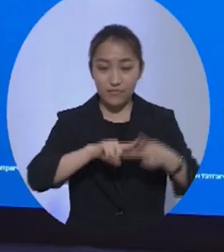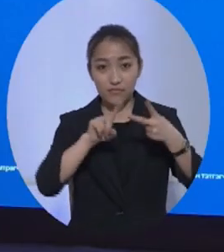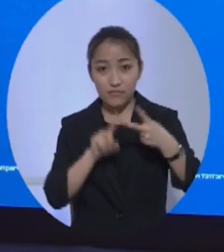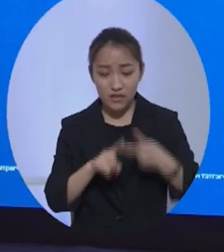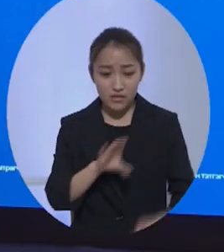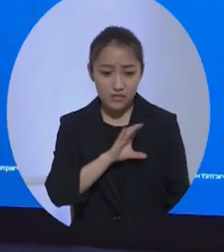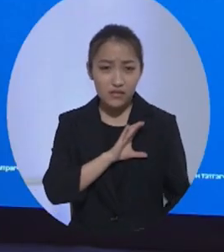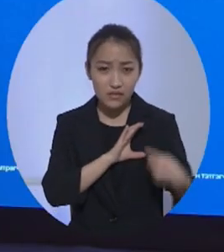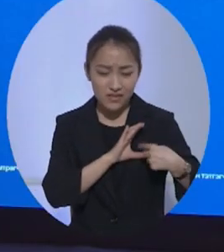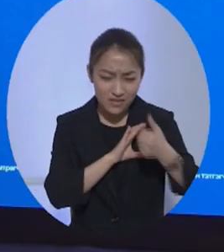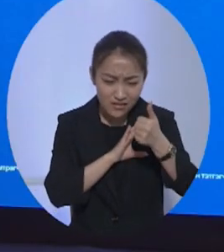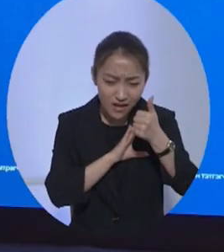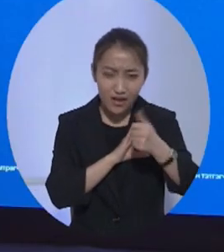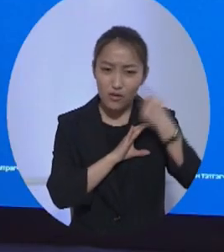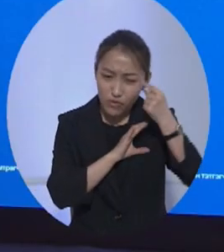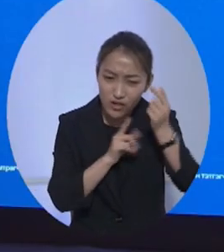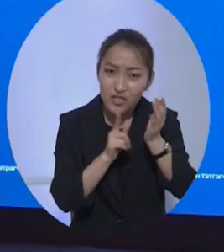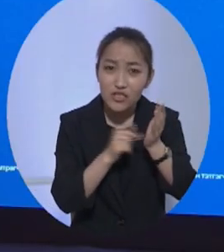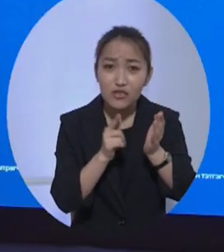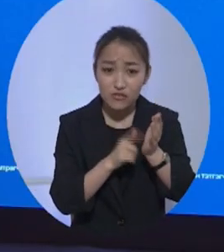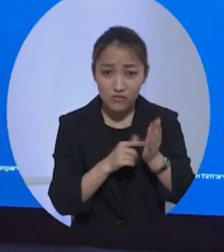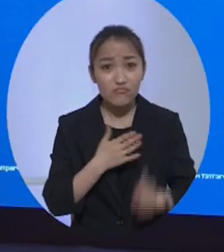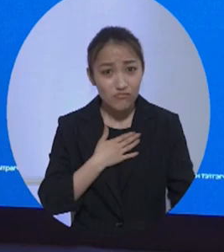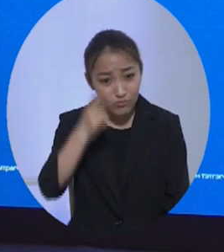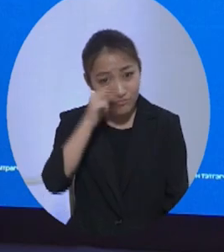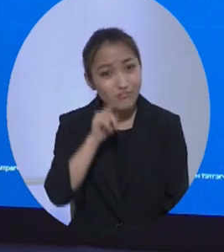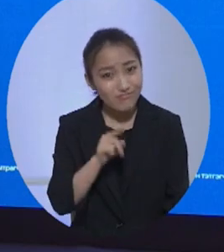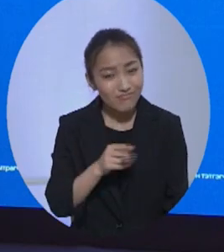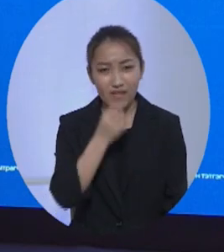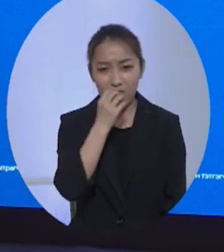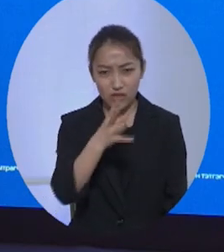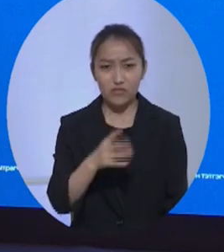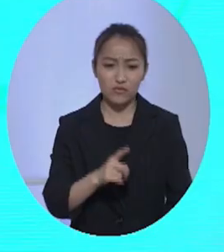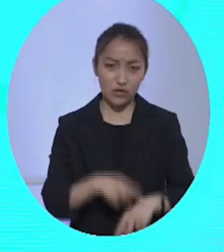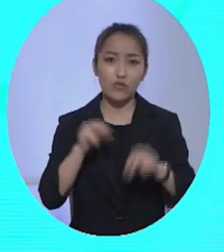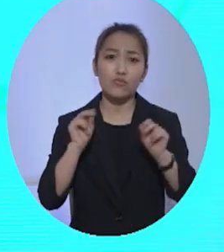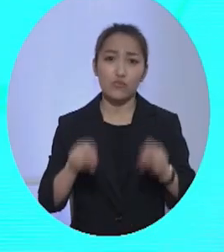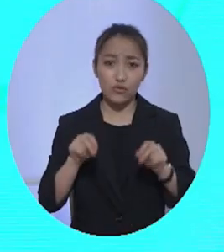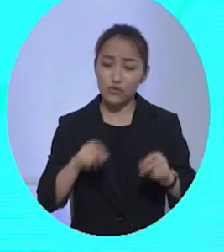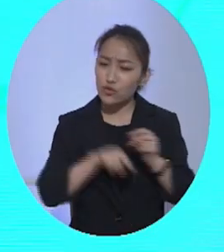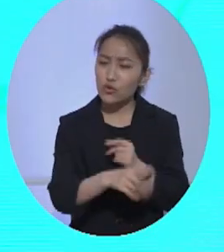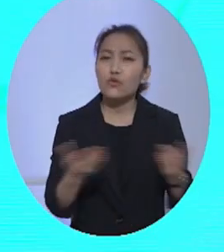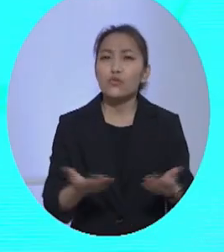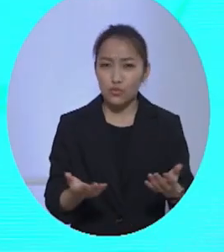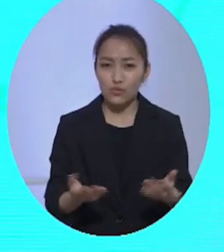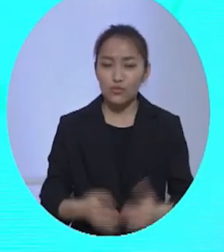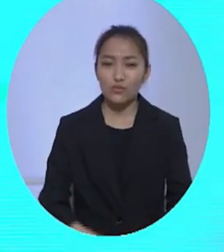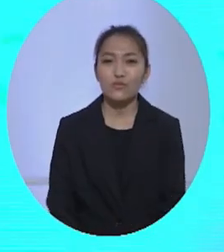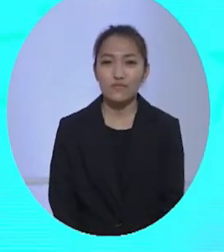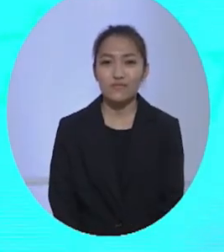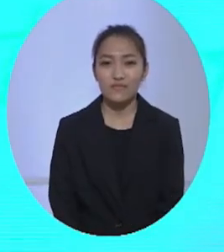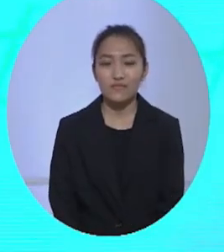сэтгэлээ бодож яваарай хүмүүс гэж хэлэх цаг нь болсон юм байна. Тэгээд энэ дээр бол юу гэхээр бол